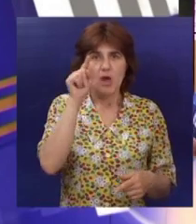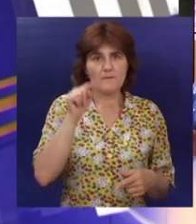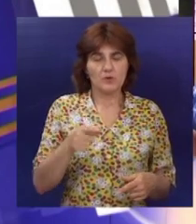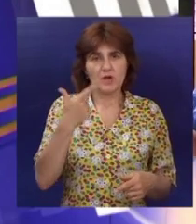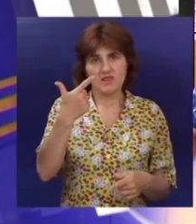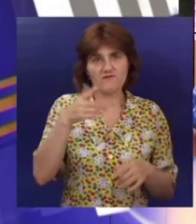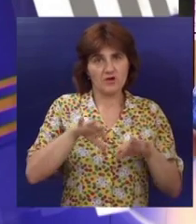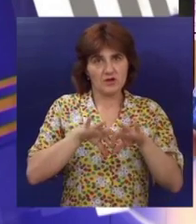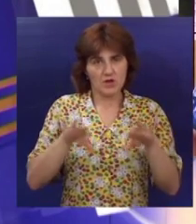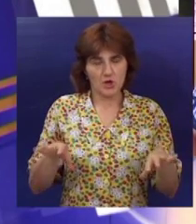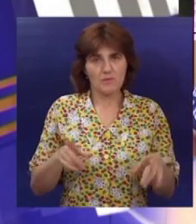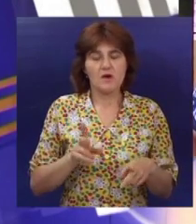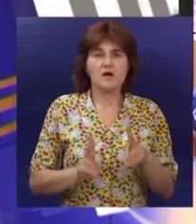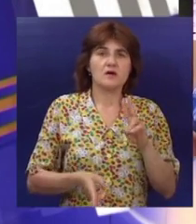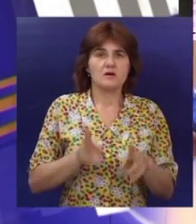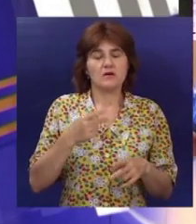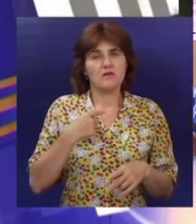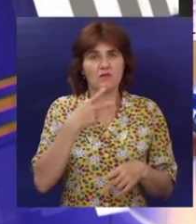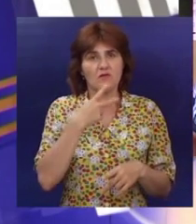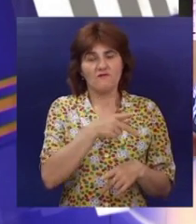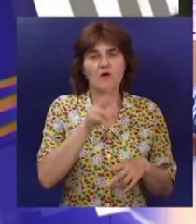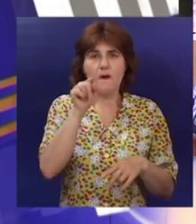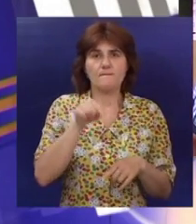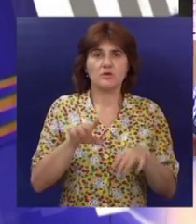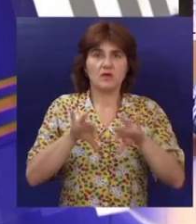podeljeni u dve grupe, recite mi po kom kriterijumu ste